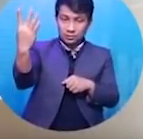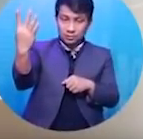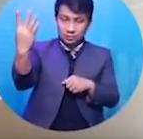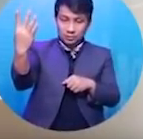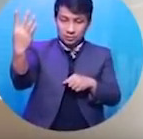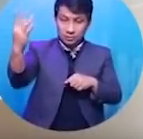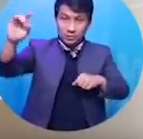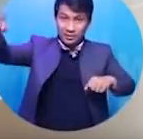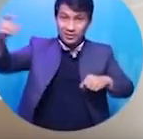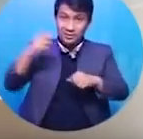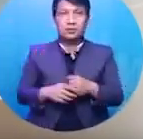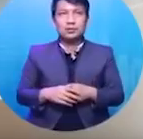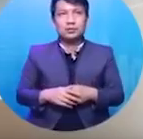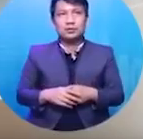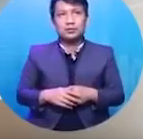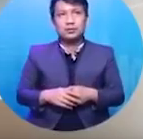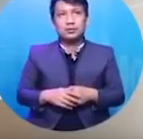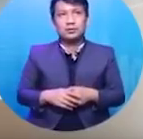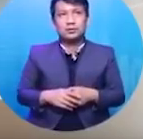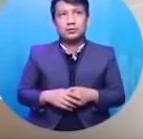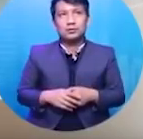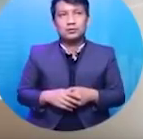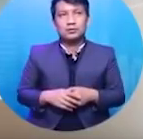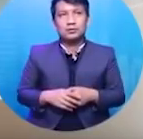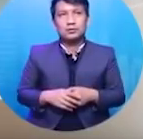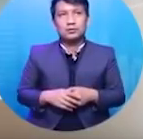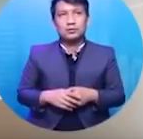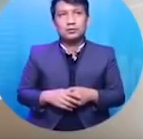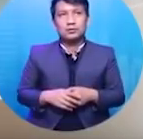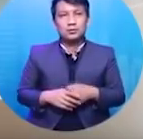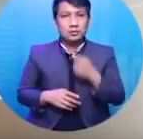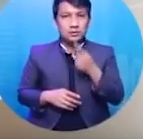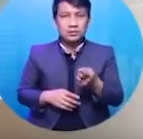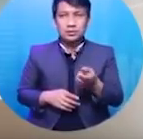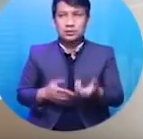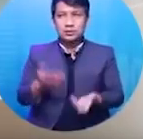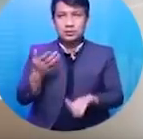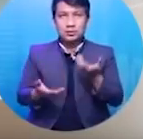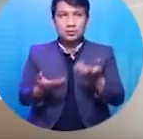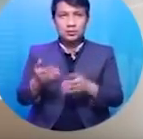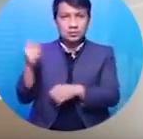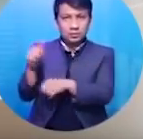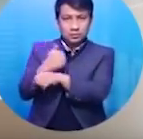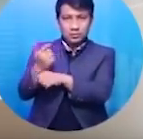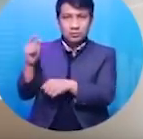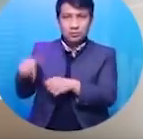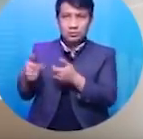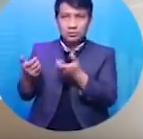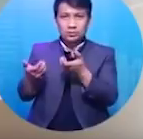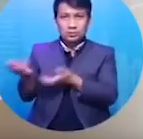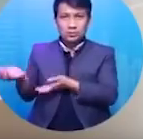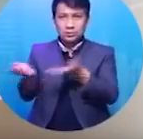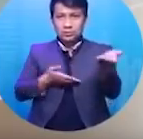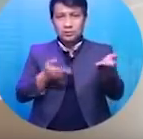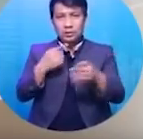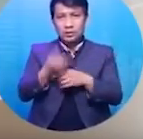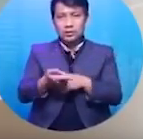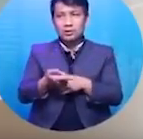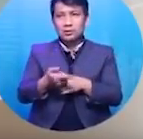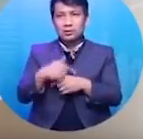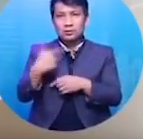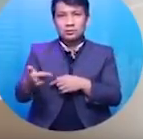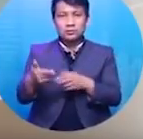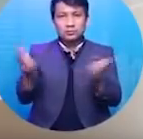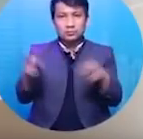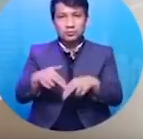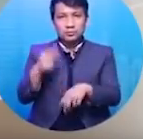ay di nag-apply ako preno. Maaaring nga siguro work-related. Kasi siyempre, meron kang pasyente, dapat madala mo yung pasyente sa pinaka-maiksim